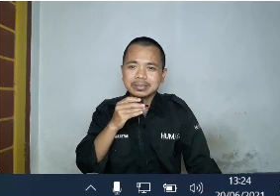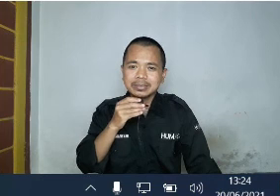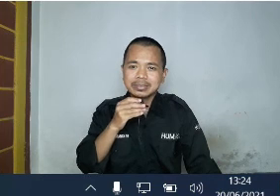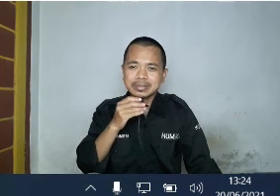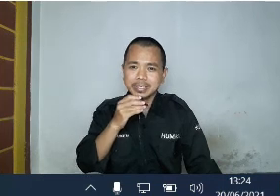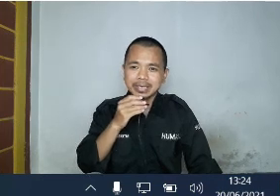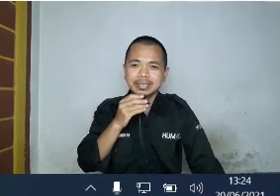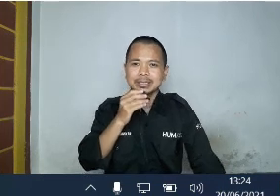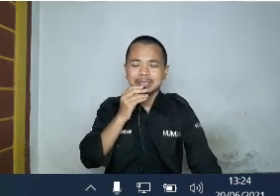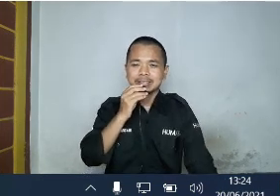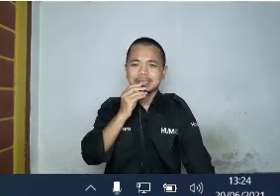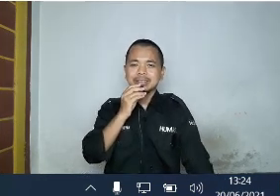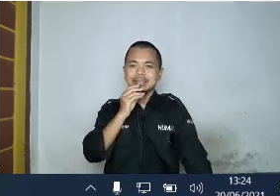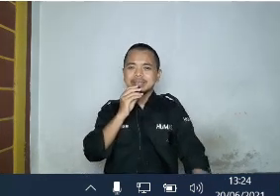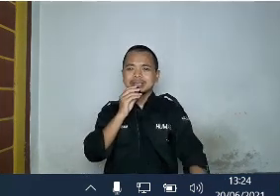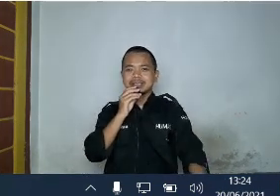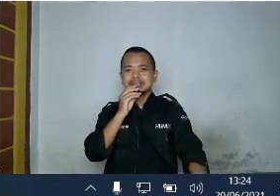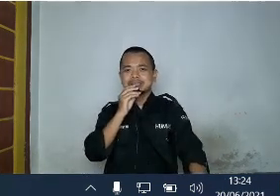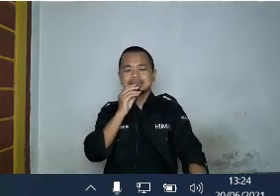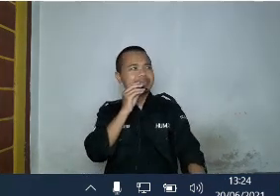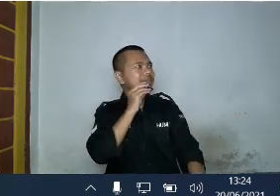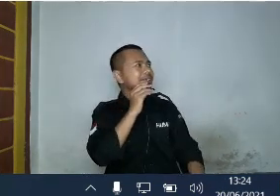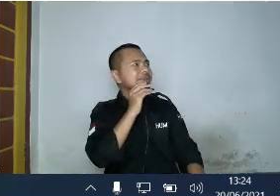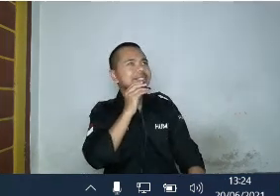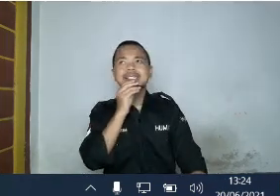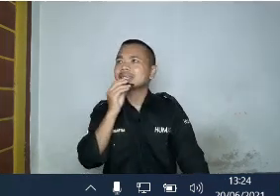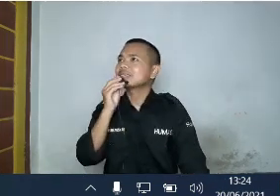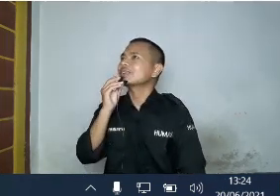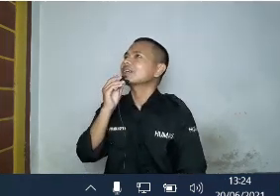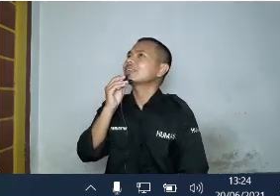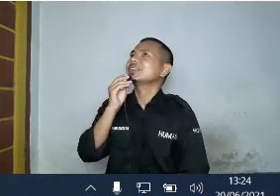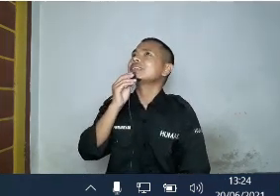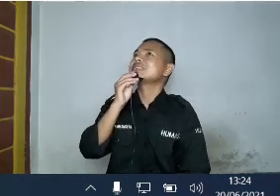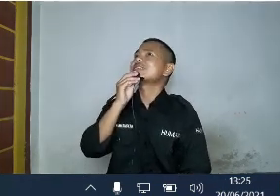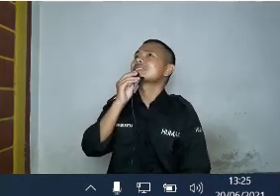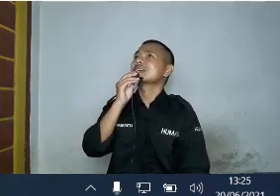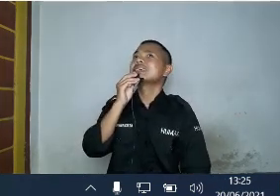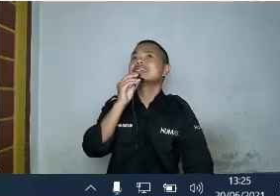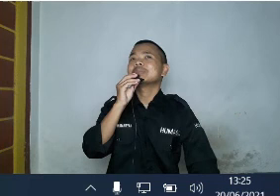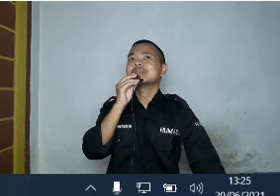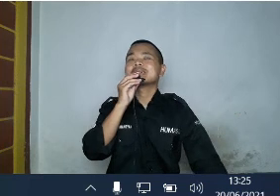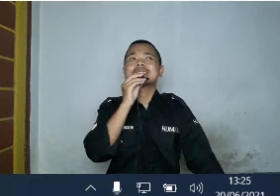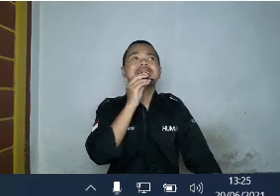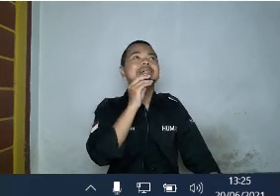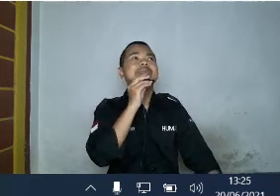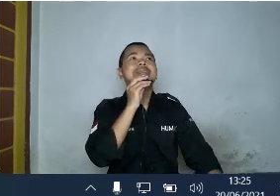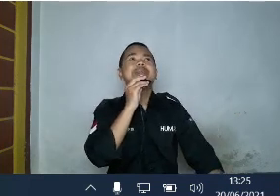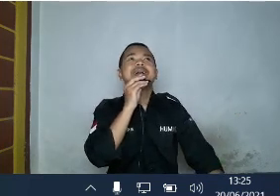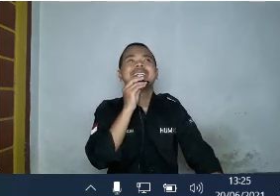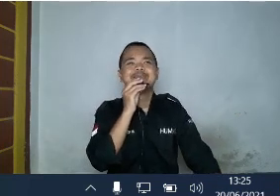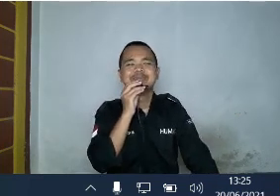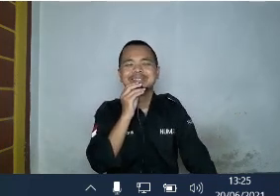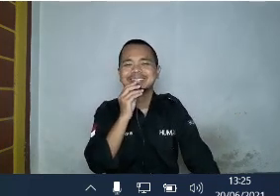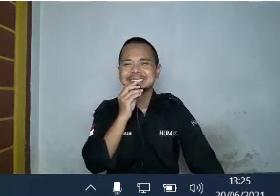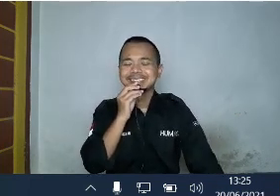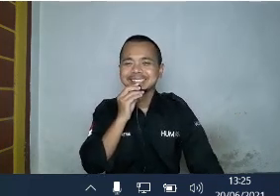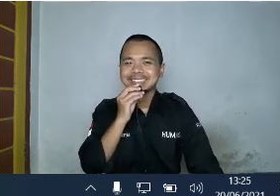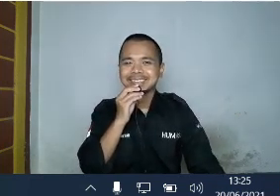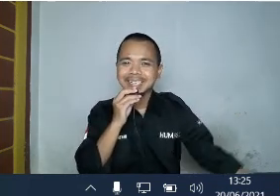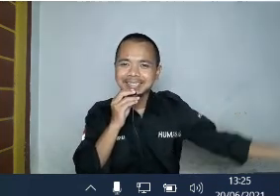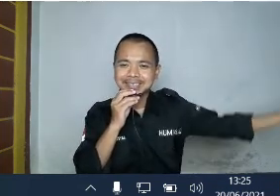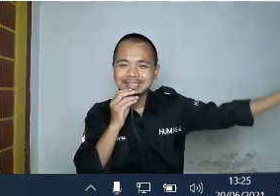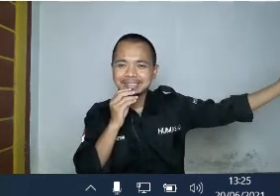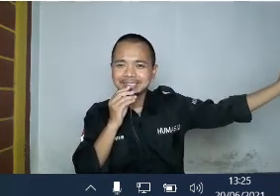untuk siang hari ini ya tuangkan ini nih serangan ini didesain nggak peduli siang gak peduli Ma